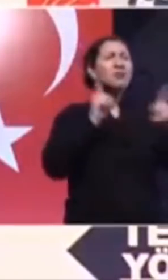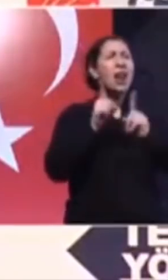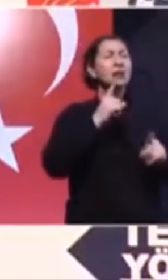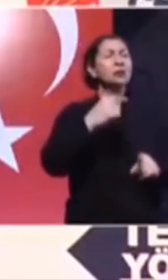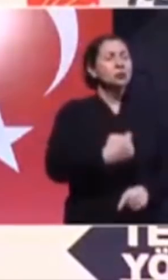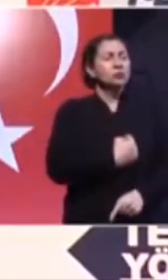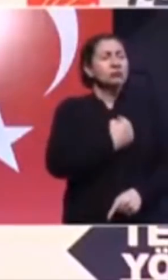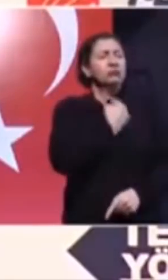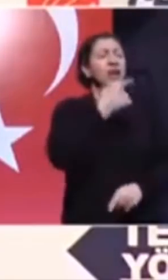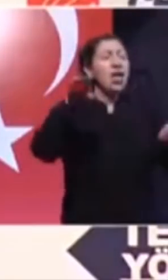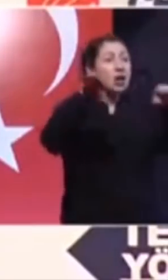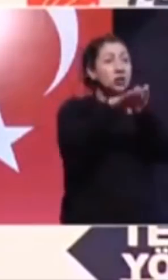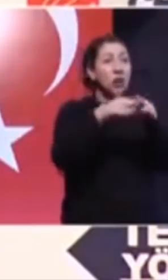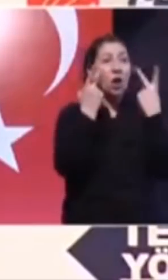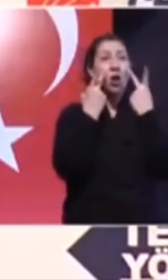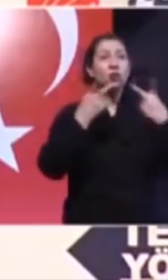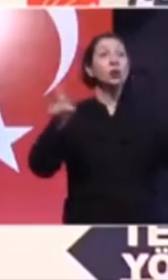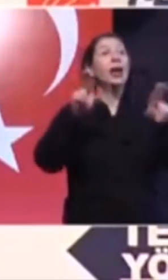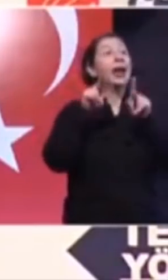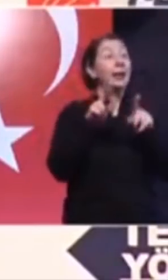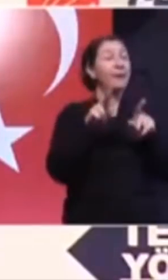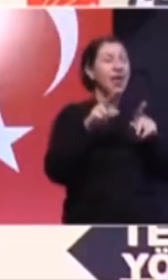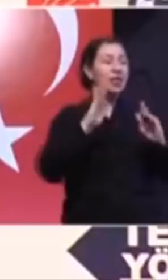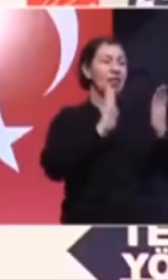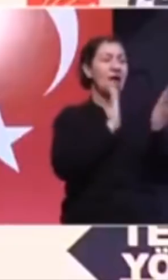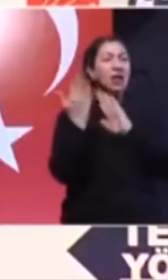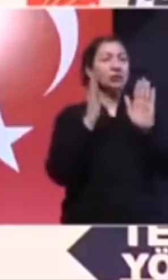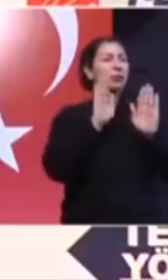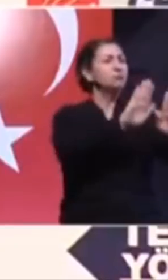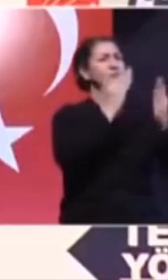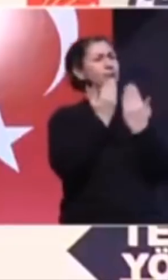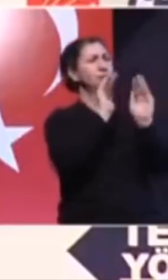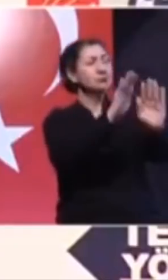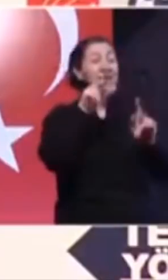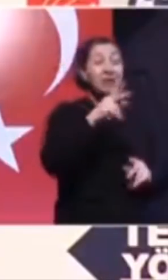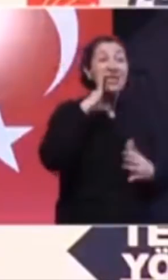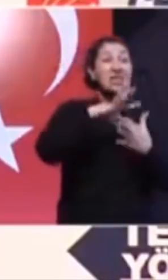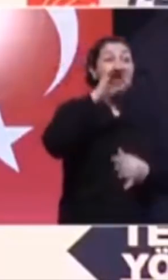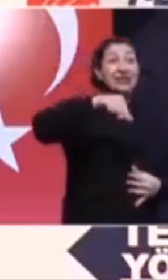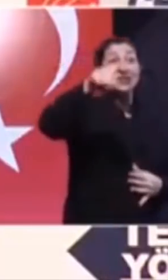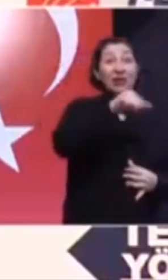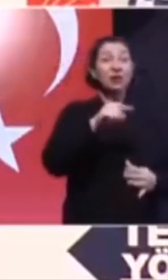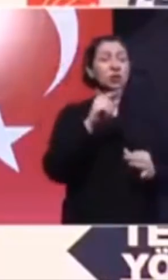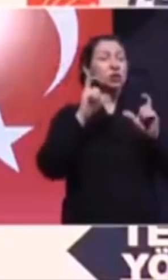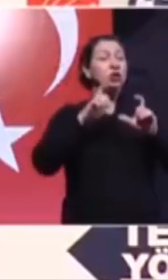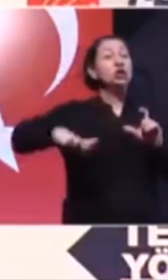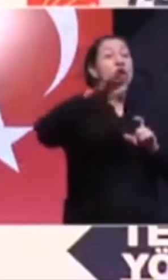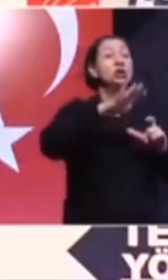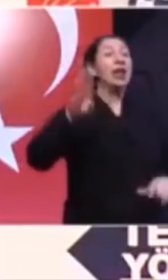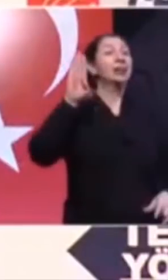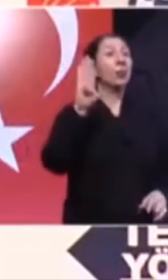duygularıyla eşitlik, özgürlük gibi, dayanışma gibi insanlığın ve sosyal